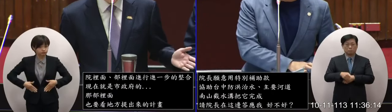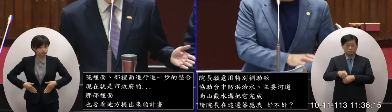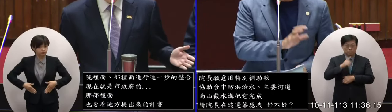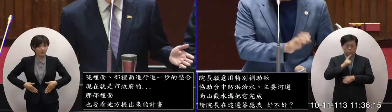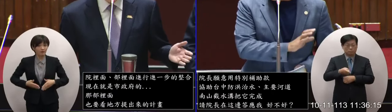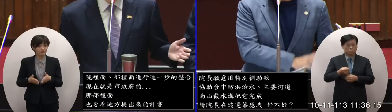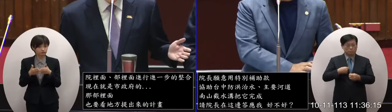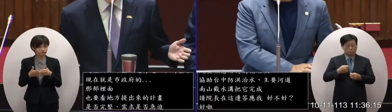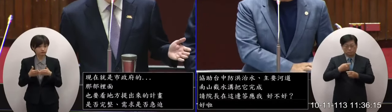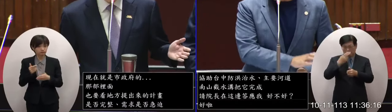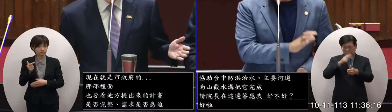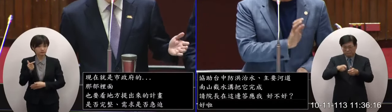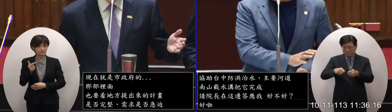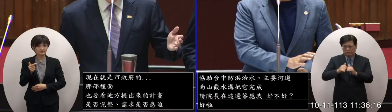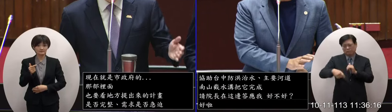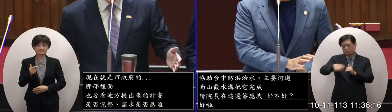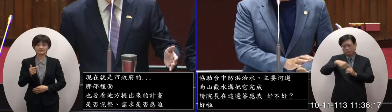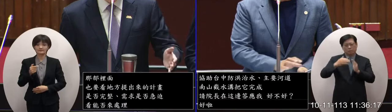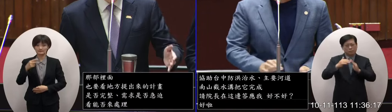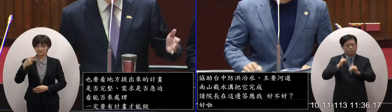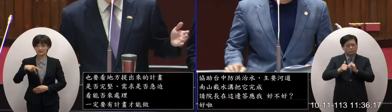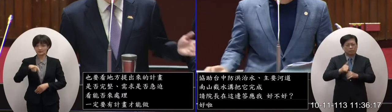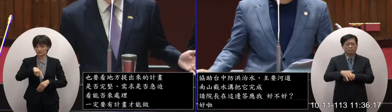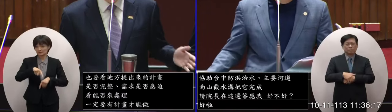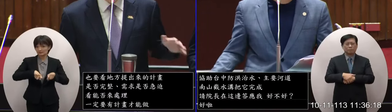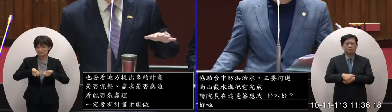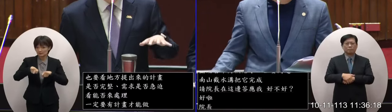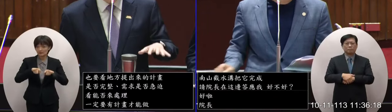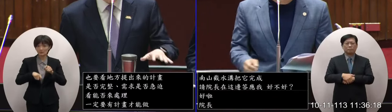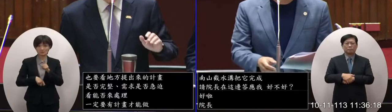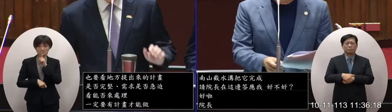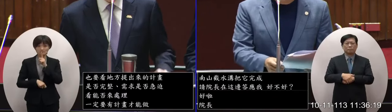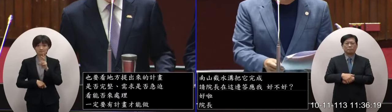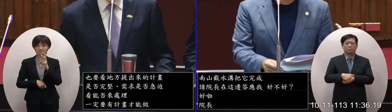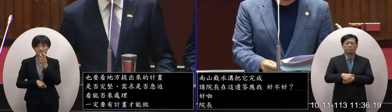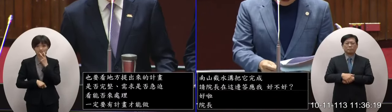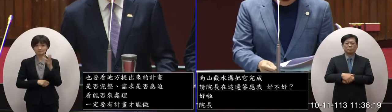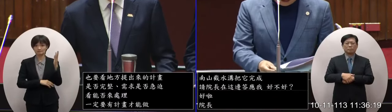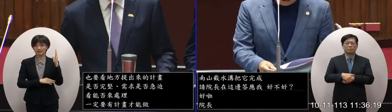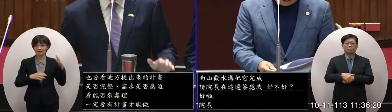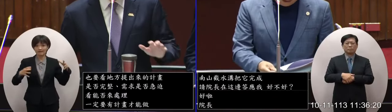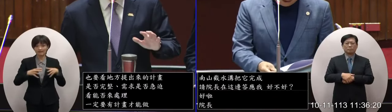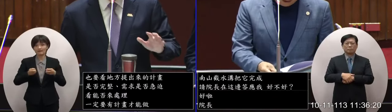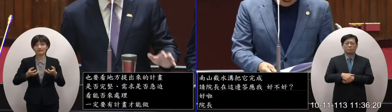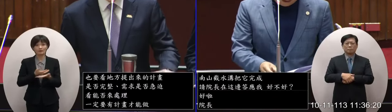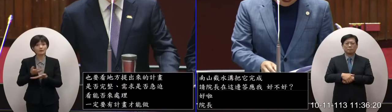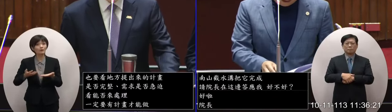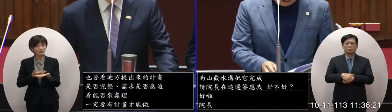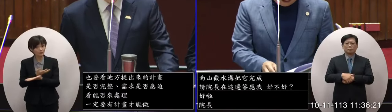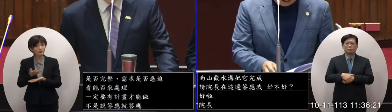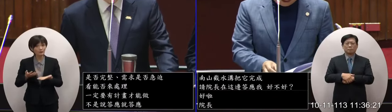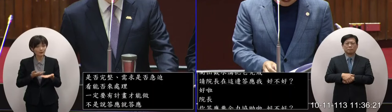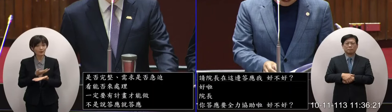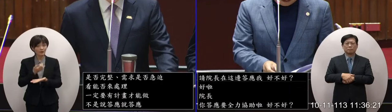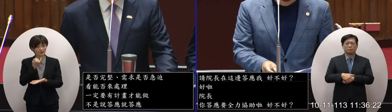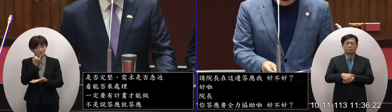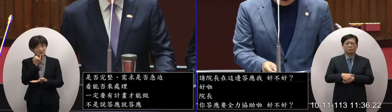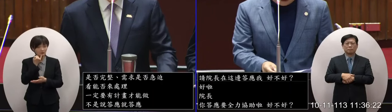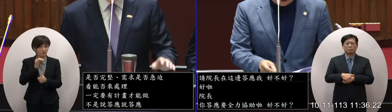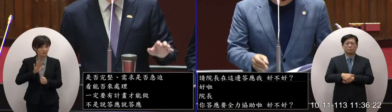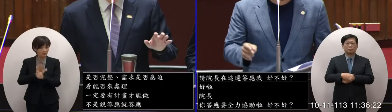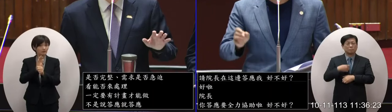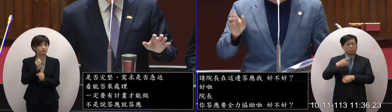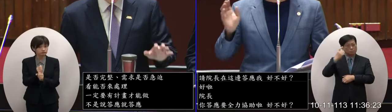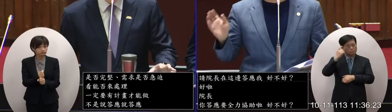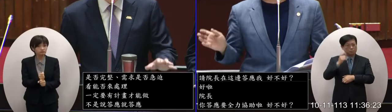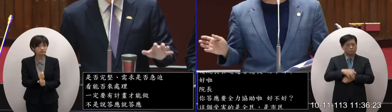受害的是受害的是全民，是市民。 而且这个计划能够跟中央做很妥善合理的沟通，我们让它形成一个可行的计划。